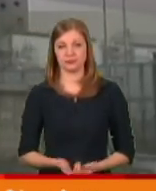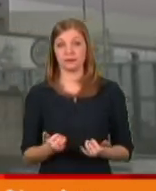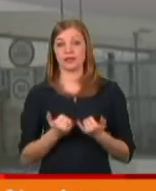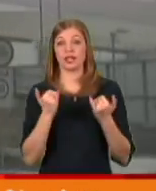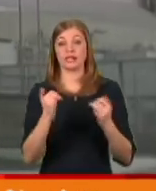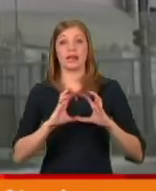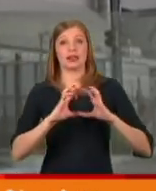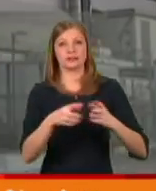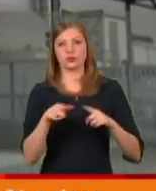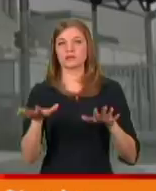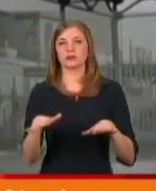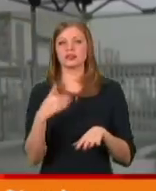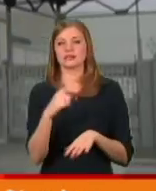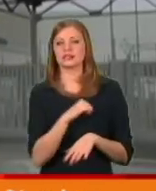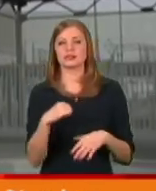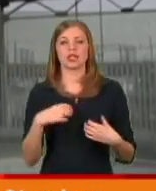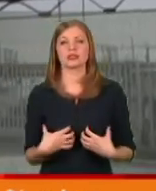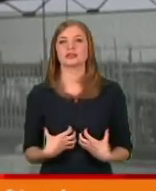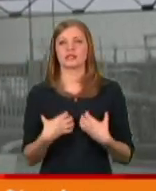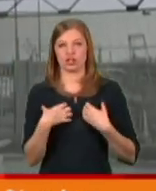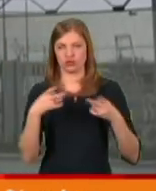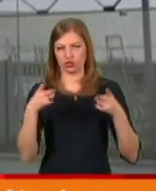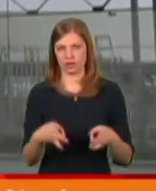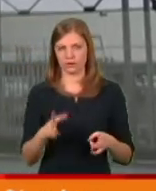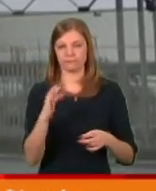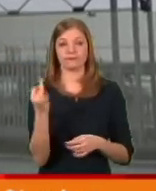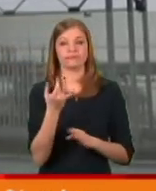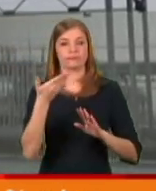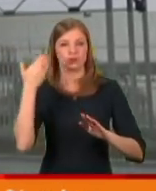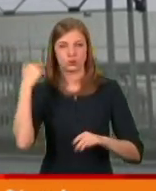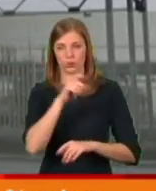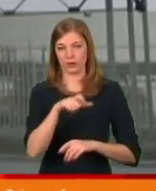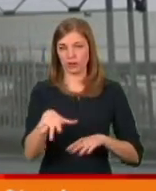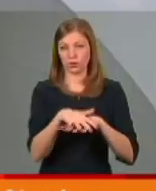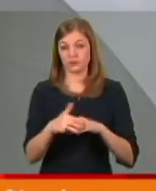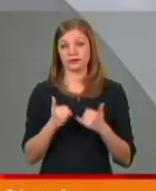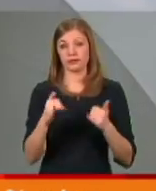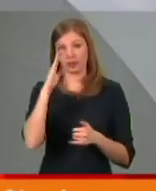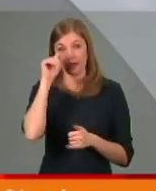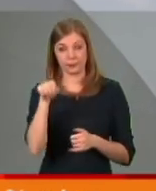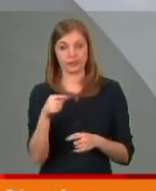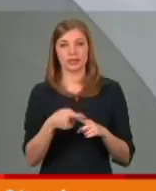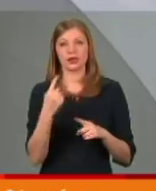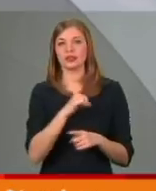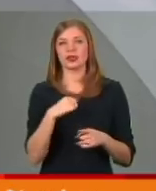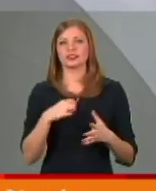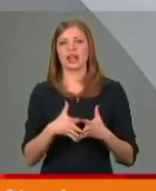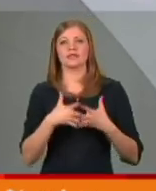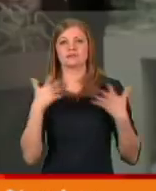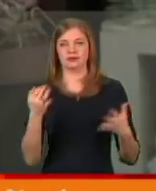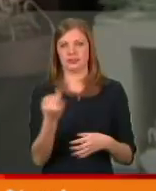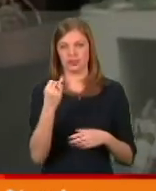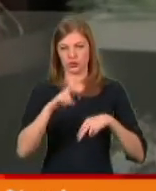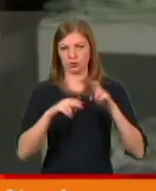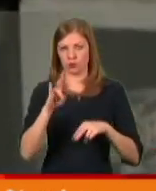Для світу це місце однієї з найстрашніших катастроф в історії людства. Для нього – одна з найвеличніших споруд на